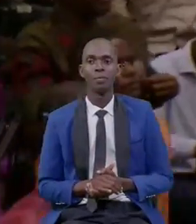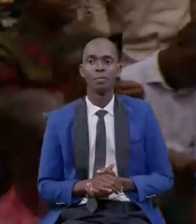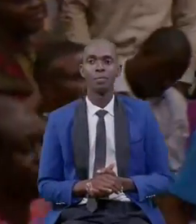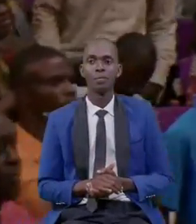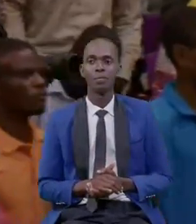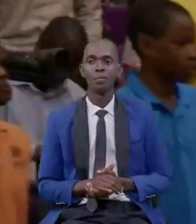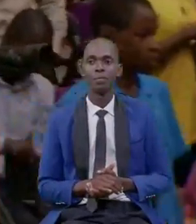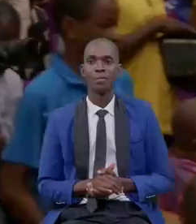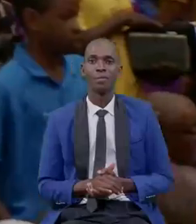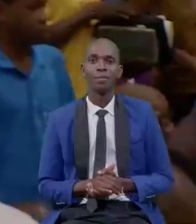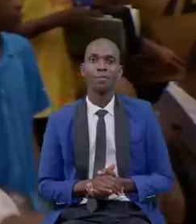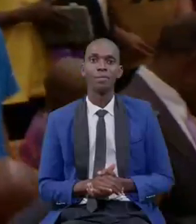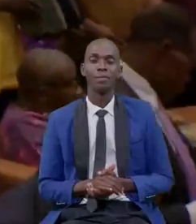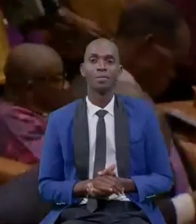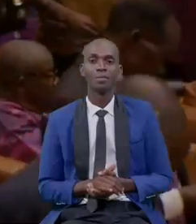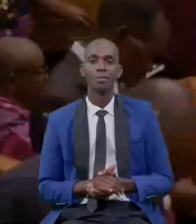Il sauve.